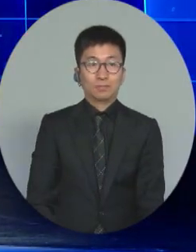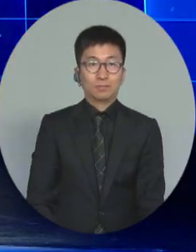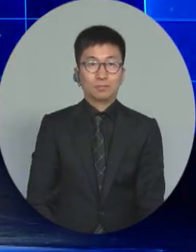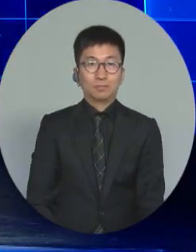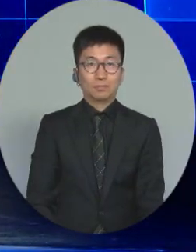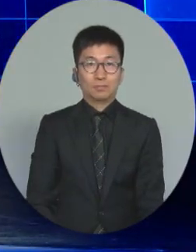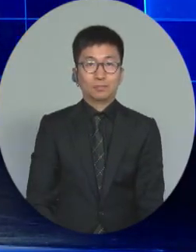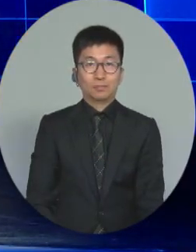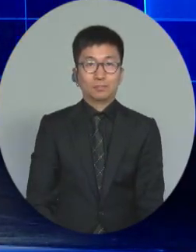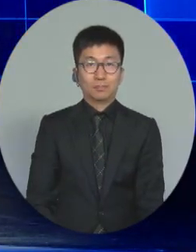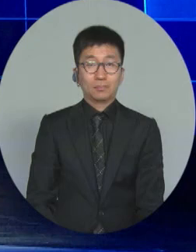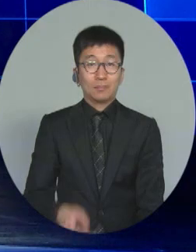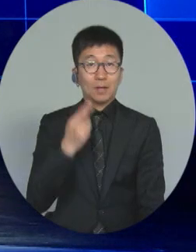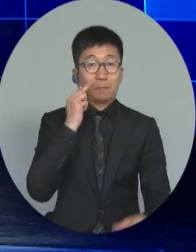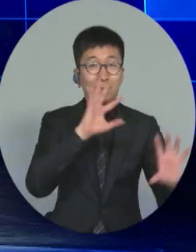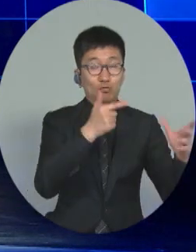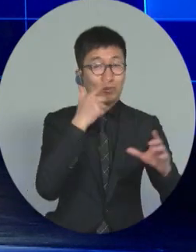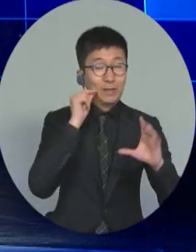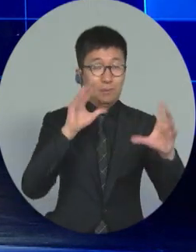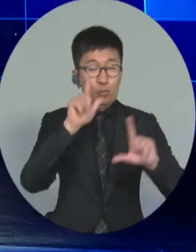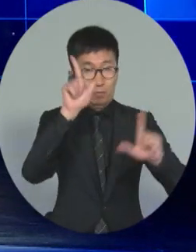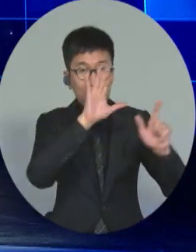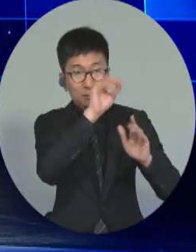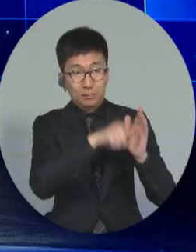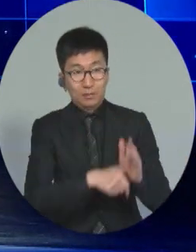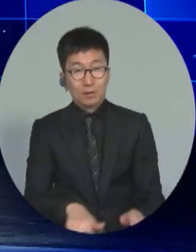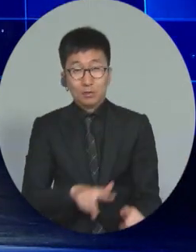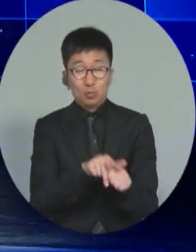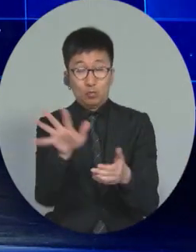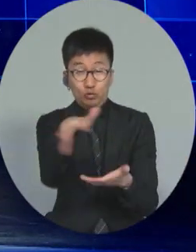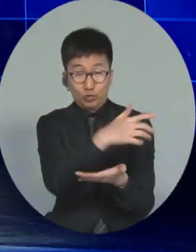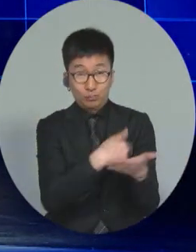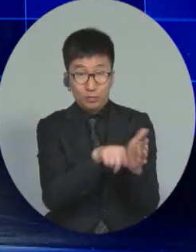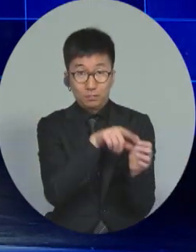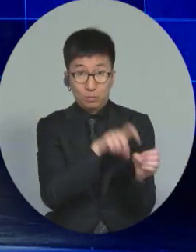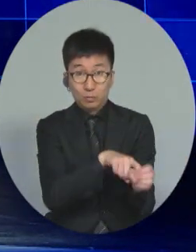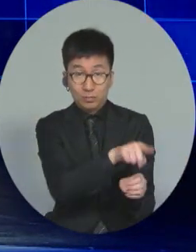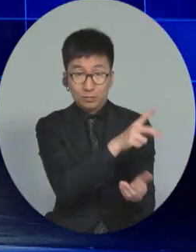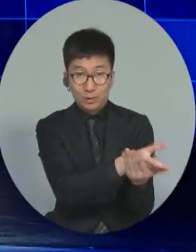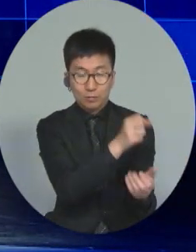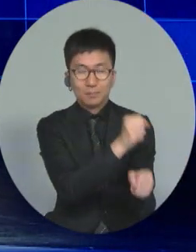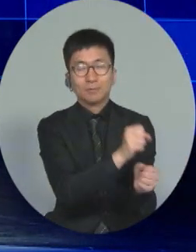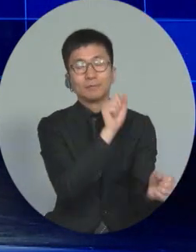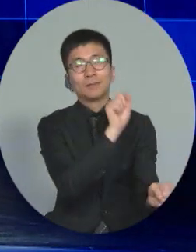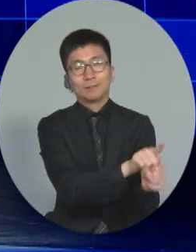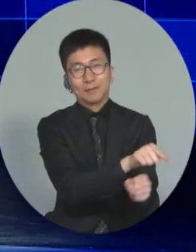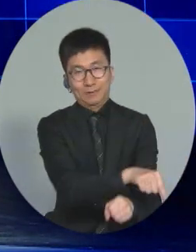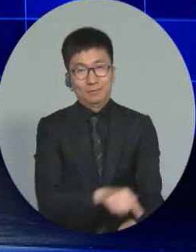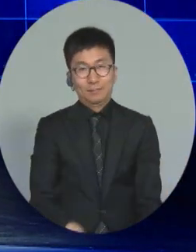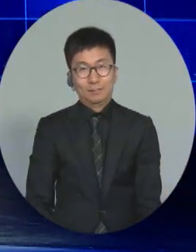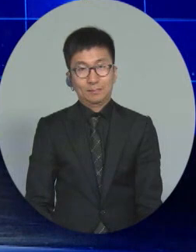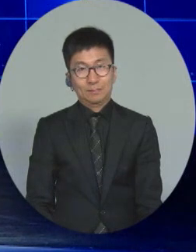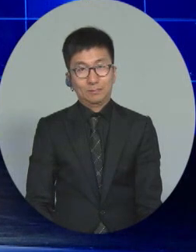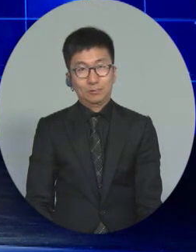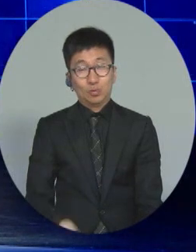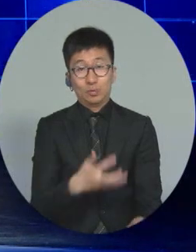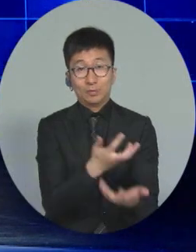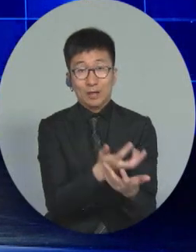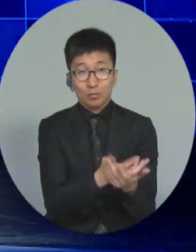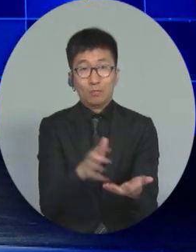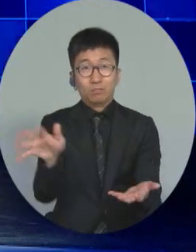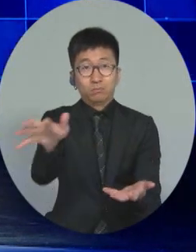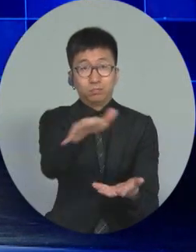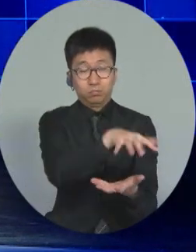이미 미국과 일본은 정보 수집에 필요한 관련 제도를 갖추고 필요한 데이터를